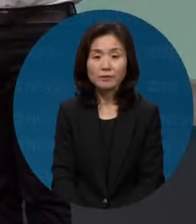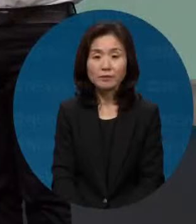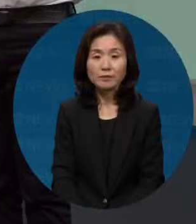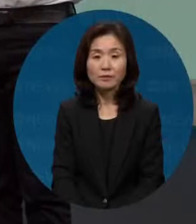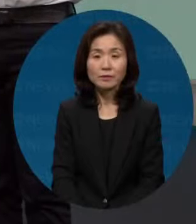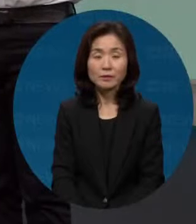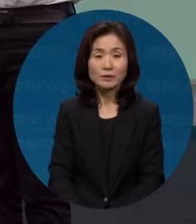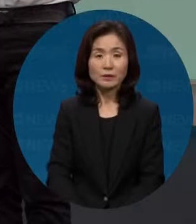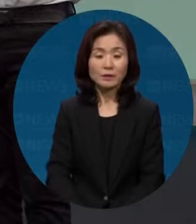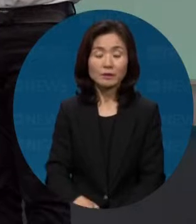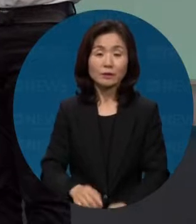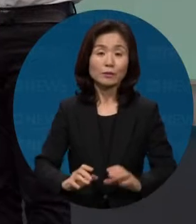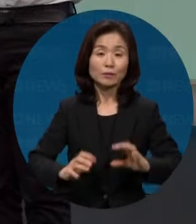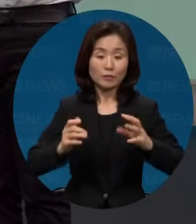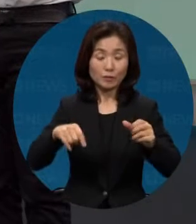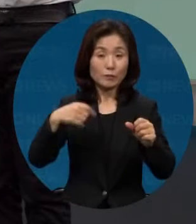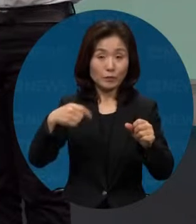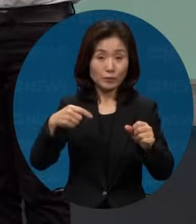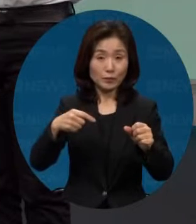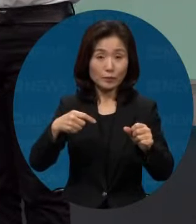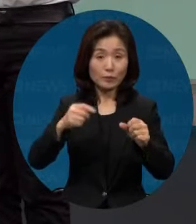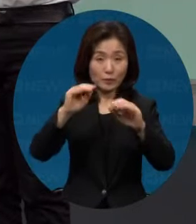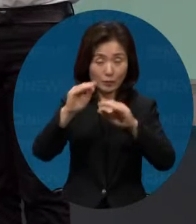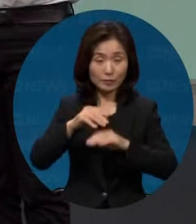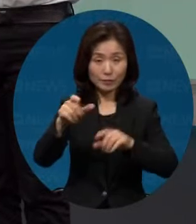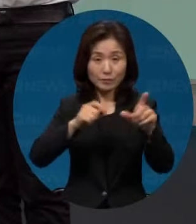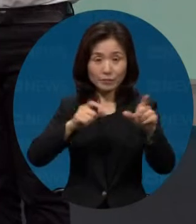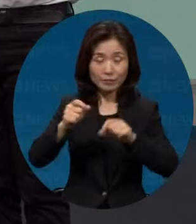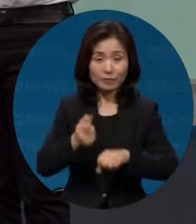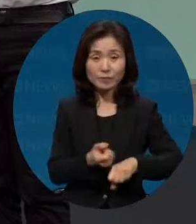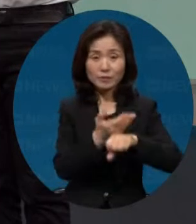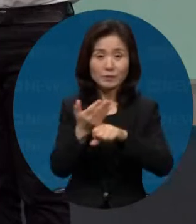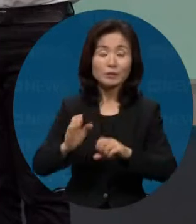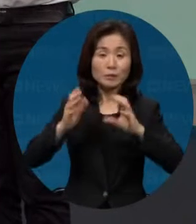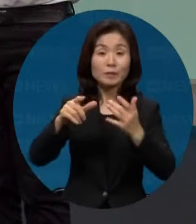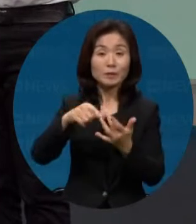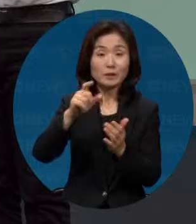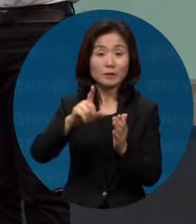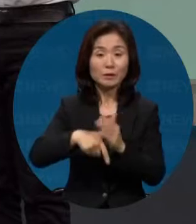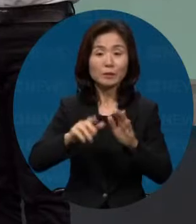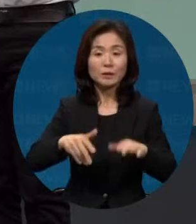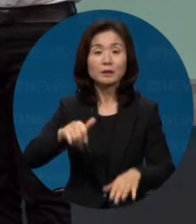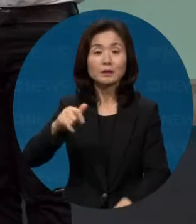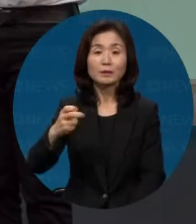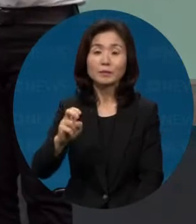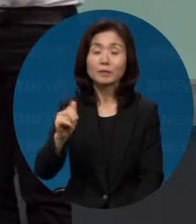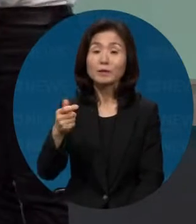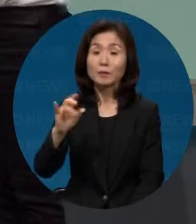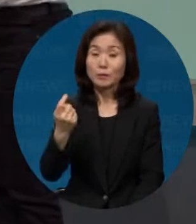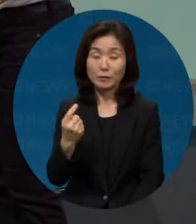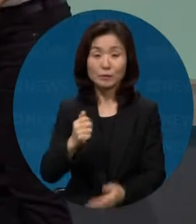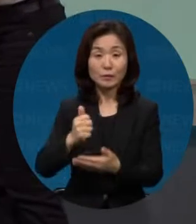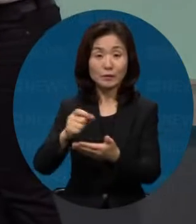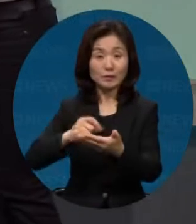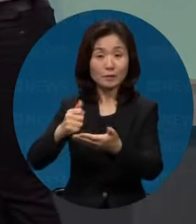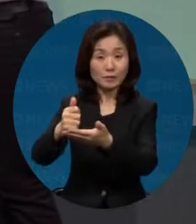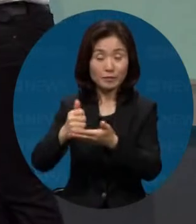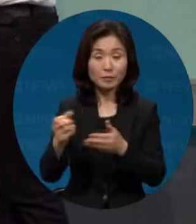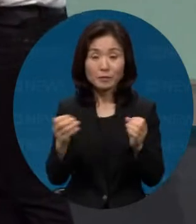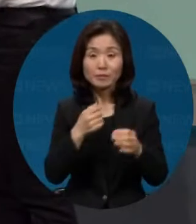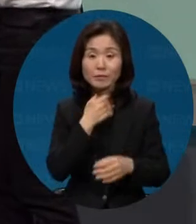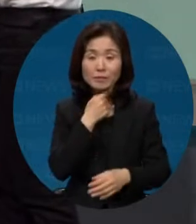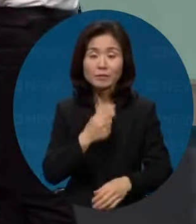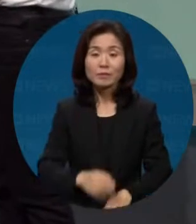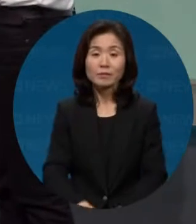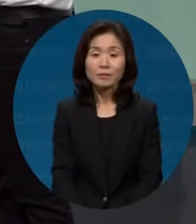4 다음은 쉽게 접하기 힘든 교육소식 골라서 전해드리는 글로벌 피가 됩니다 오늘은 금천구 저와 됩니다 보시죠 안녕하세요 첫